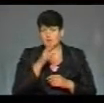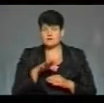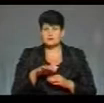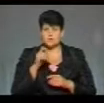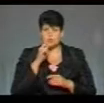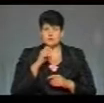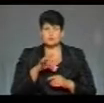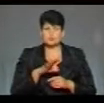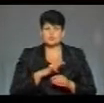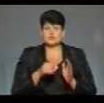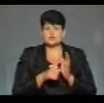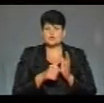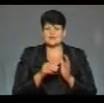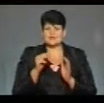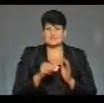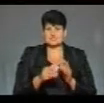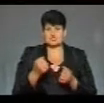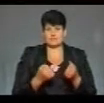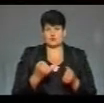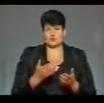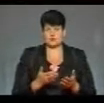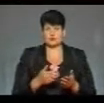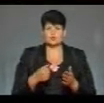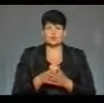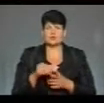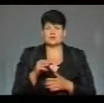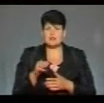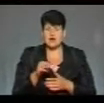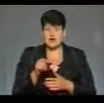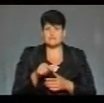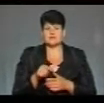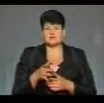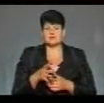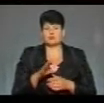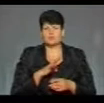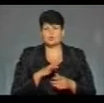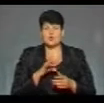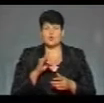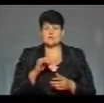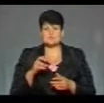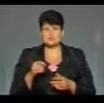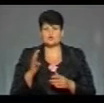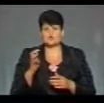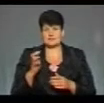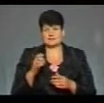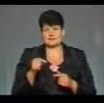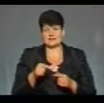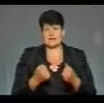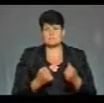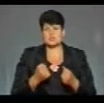України, перебували понад 600 тисяч таких авто. До травня, за даними Державної фіскальної служби, було розмитнено близько